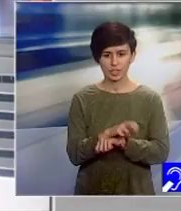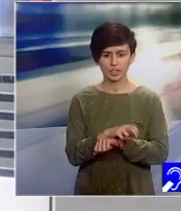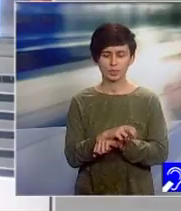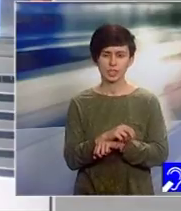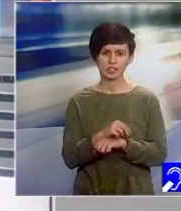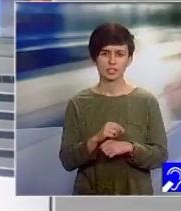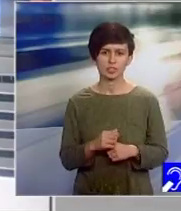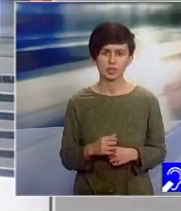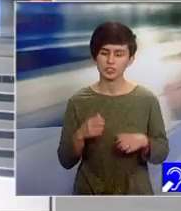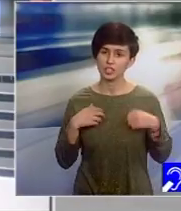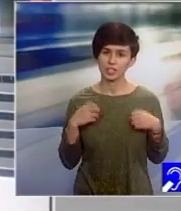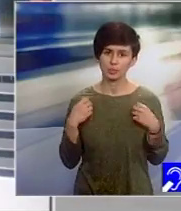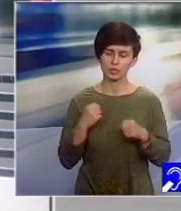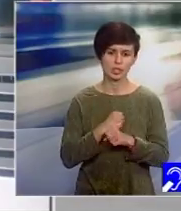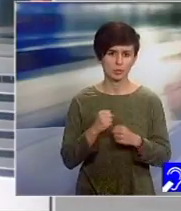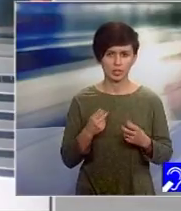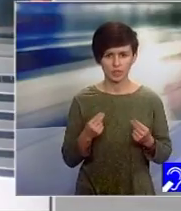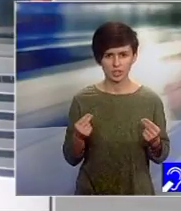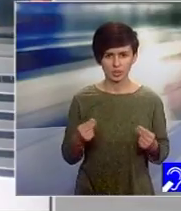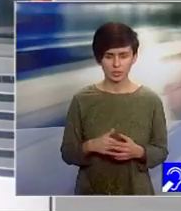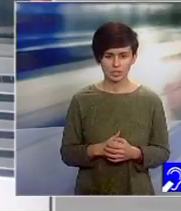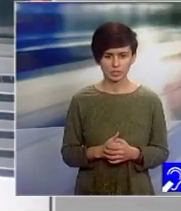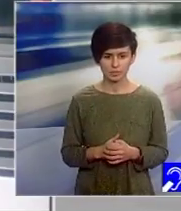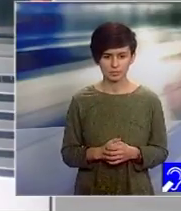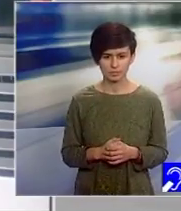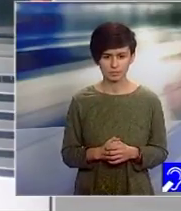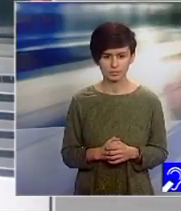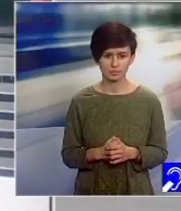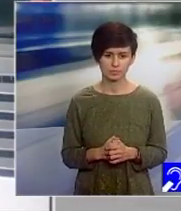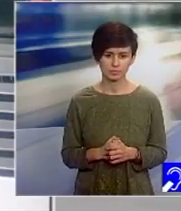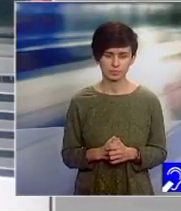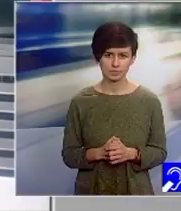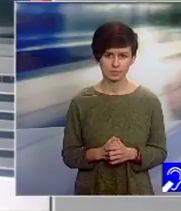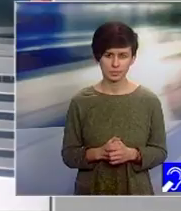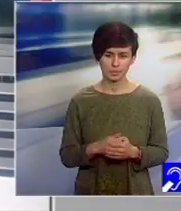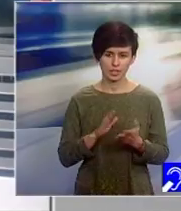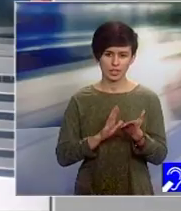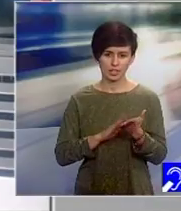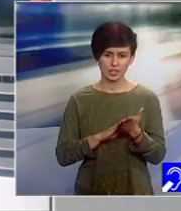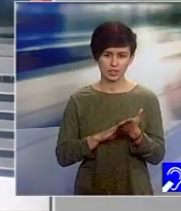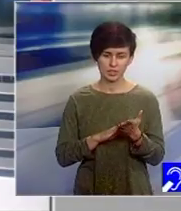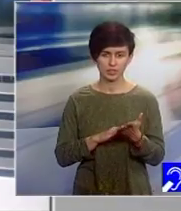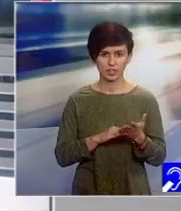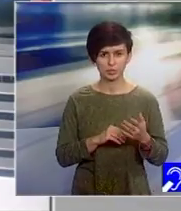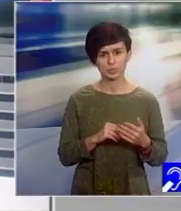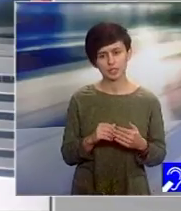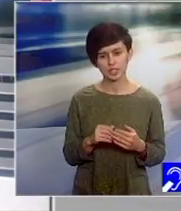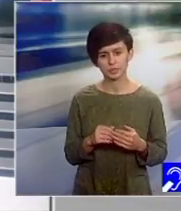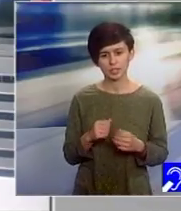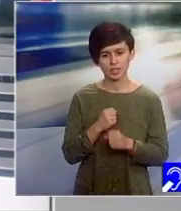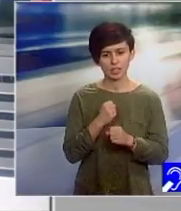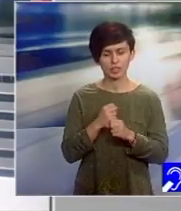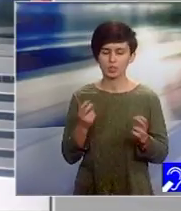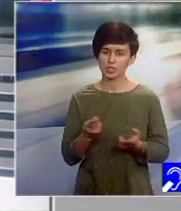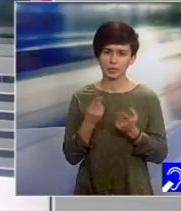de a participa de a și ne bucurăm foarte tare. Dar, într-un fel, faptul că l-am devansat este și pentru că sunt o serie